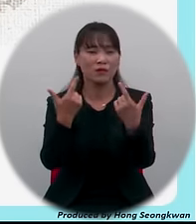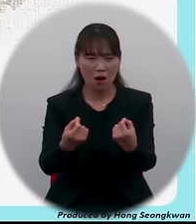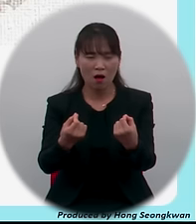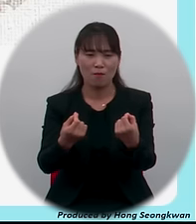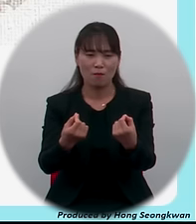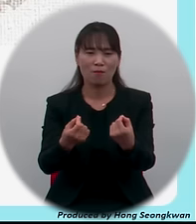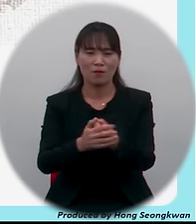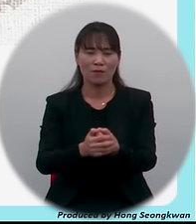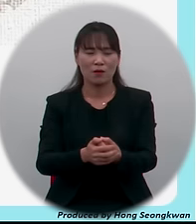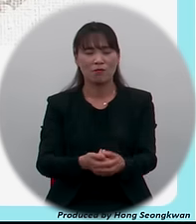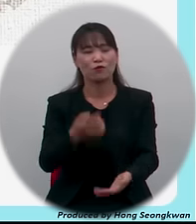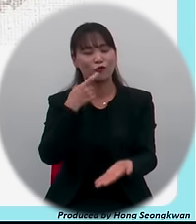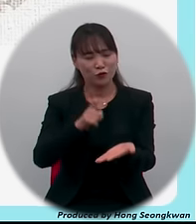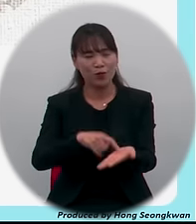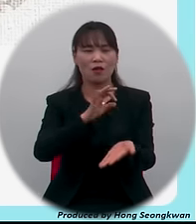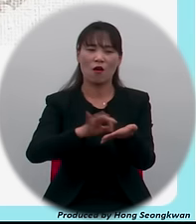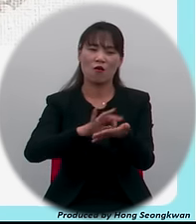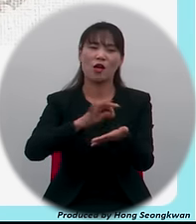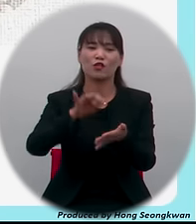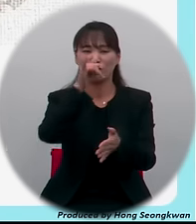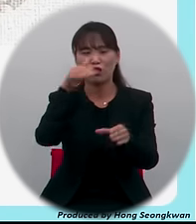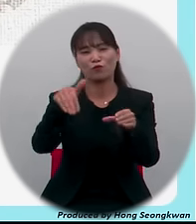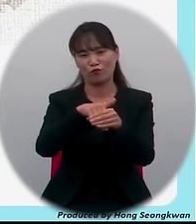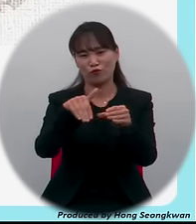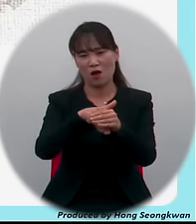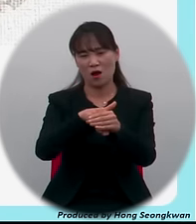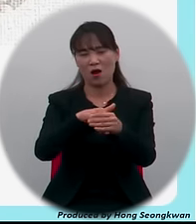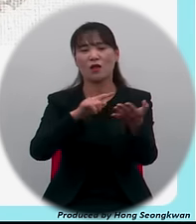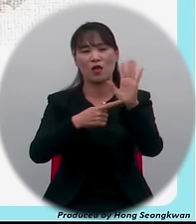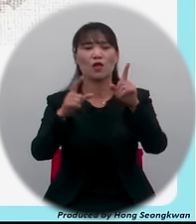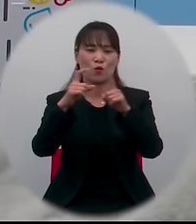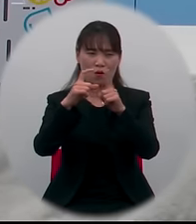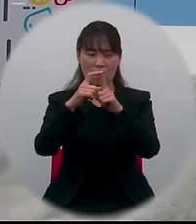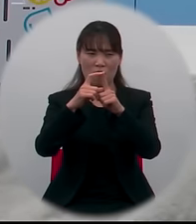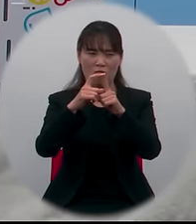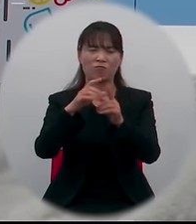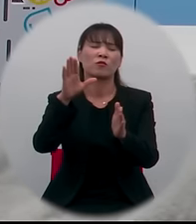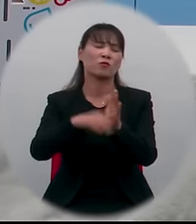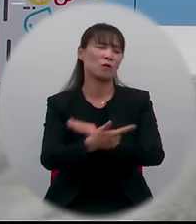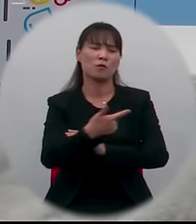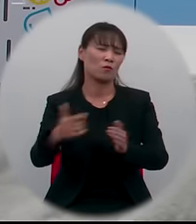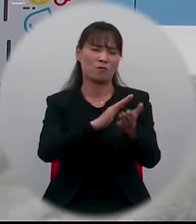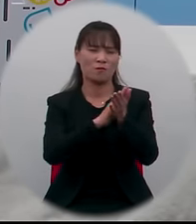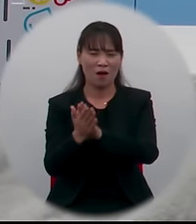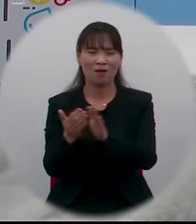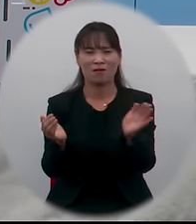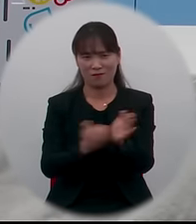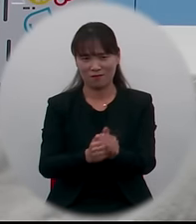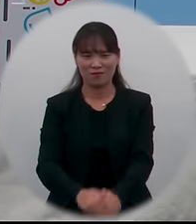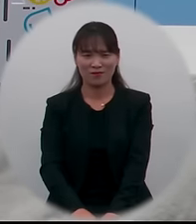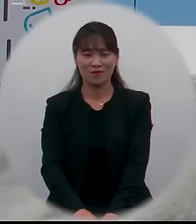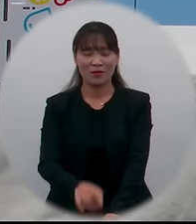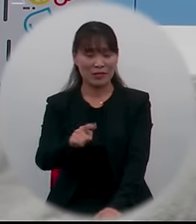아주 아주 쉽게 소비할 수 있는 문화 트렌드를 일컫는 용어라 할 수 있겠죠 시대가 너무 많이 바뀌었죠